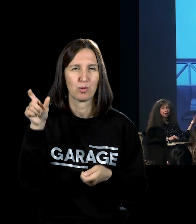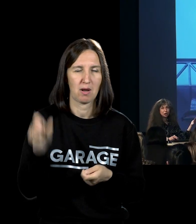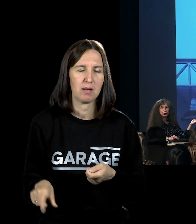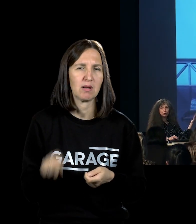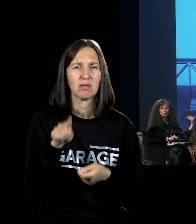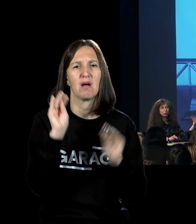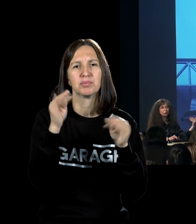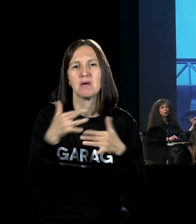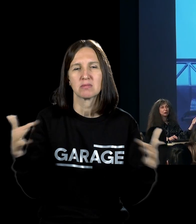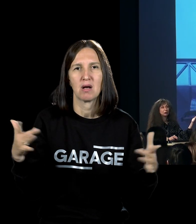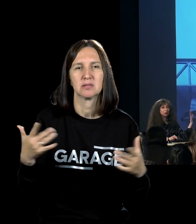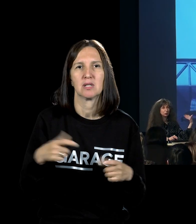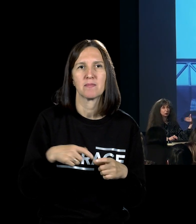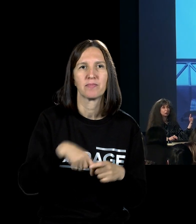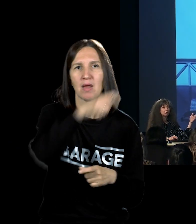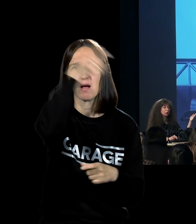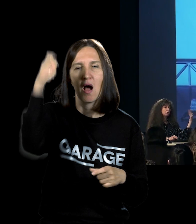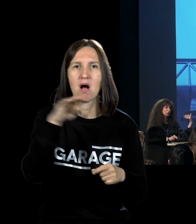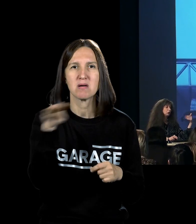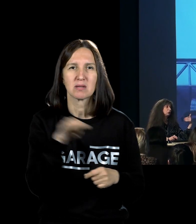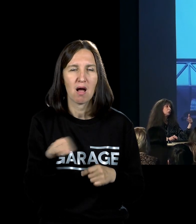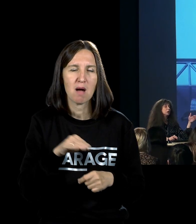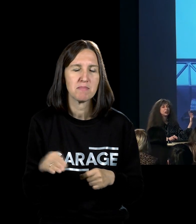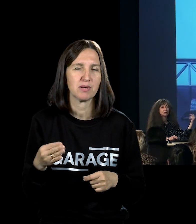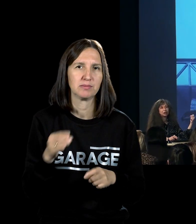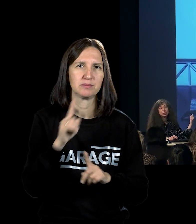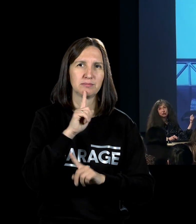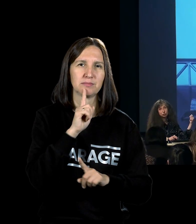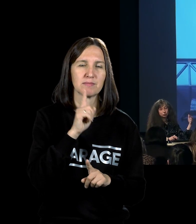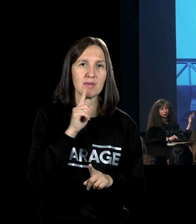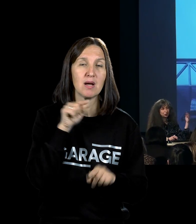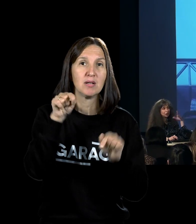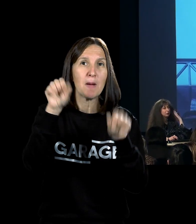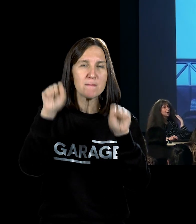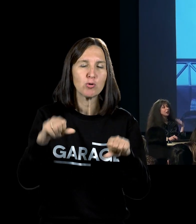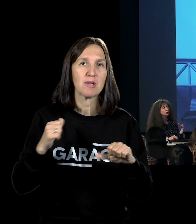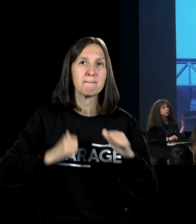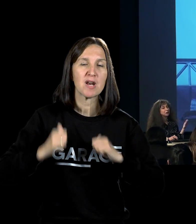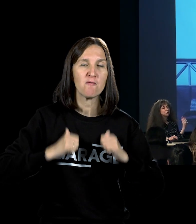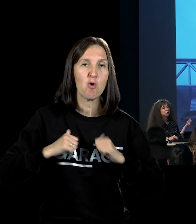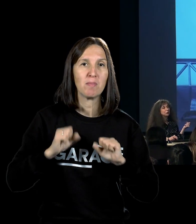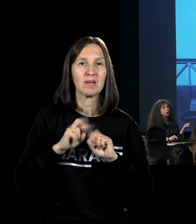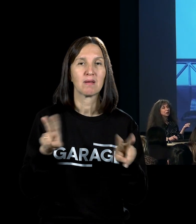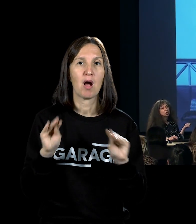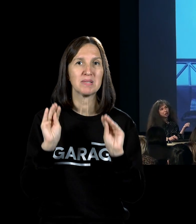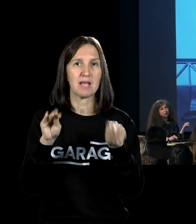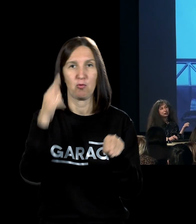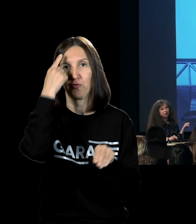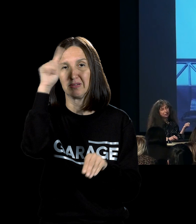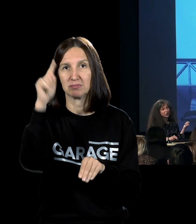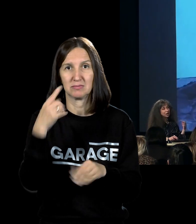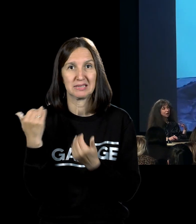постановка задач, как то, что с чего он, что было в театре танца, с которого он начинал. Но теперь это постановка задач